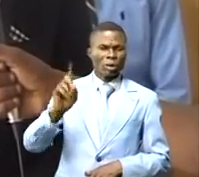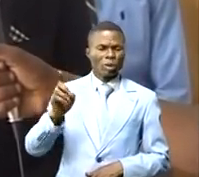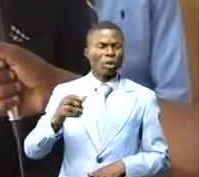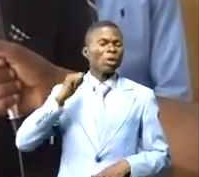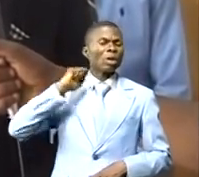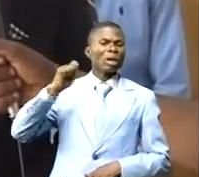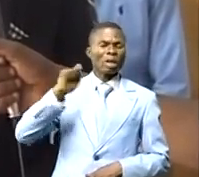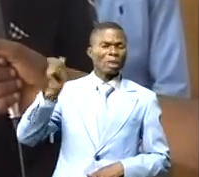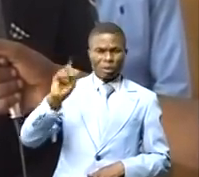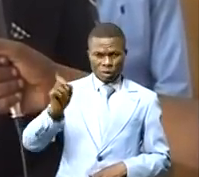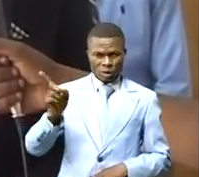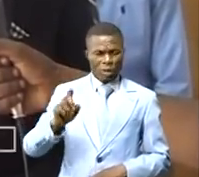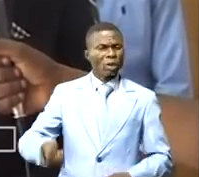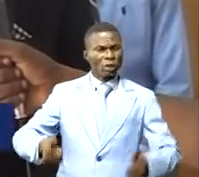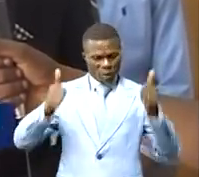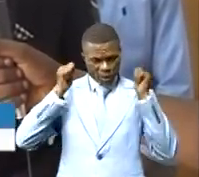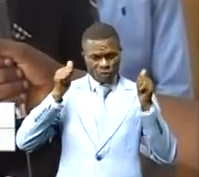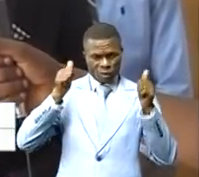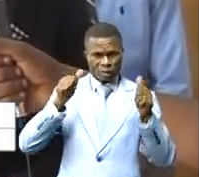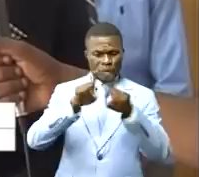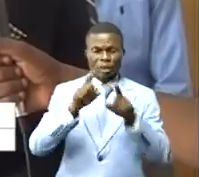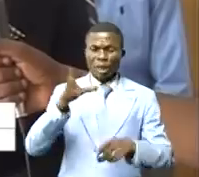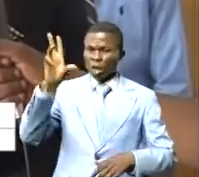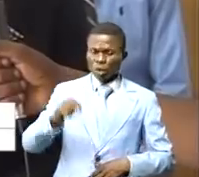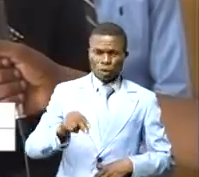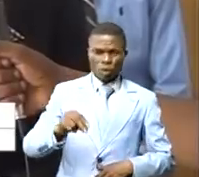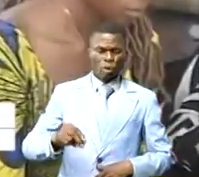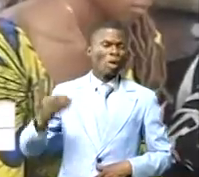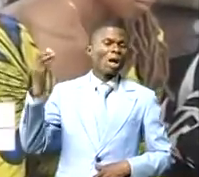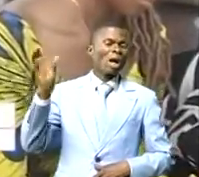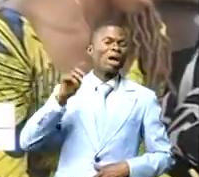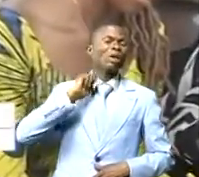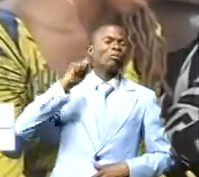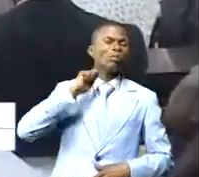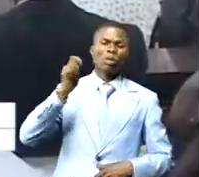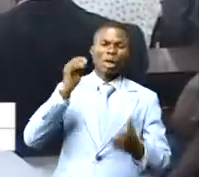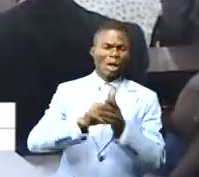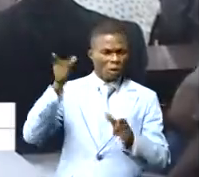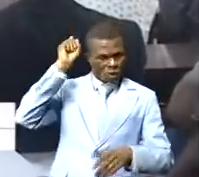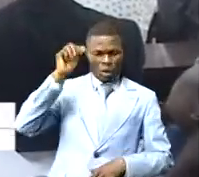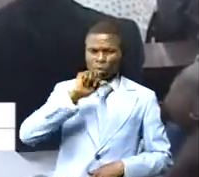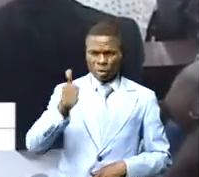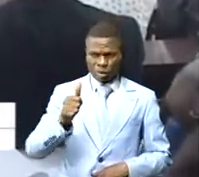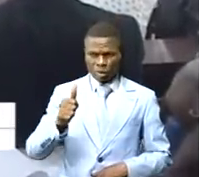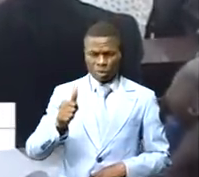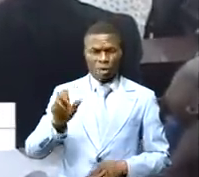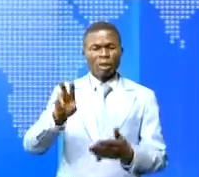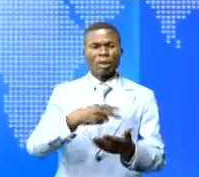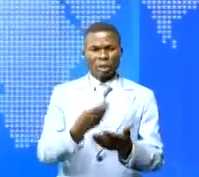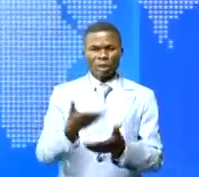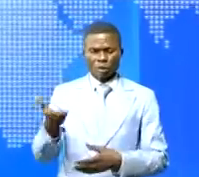cet esprit-là de refuser et de dire non à la recolonisation. Géostratégique tombe à point nommé.